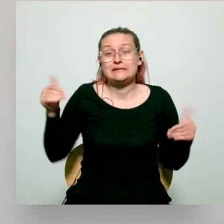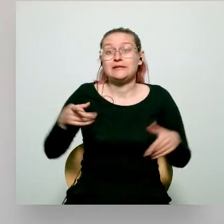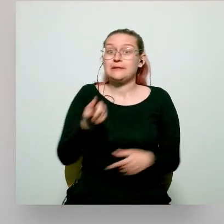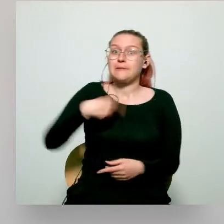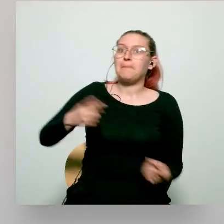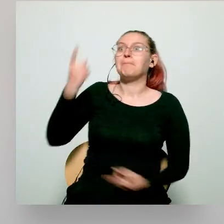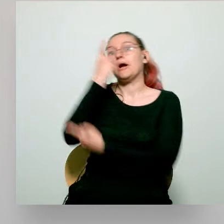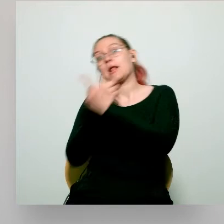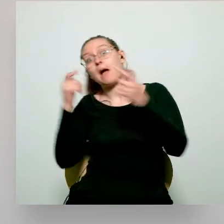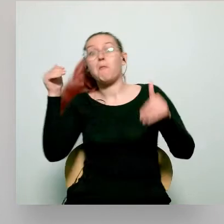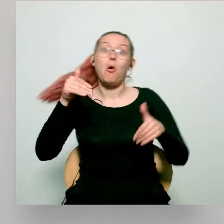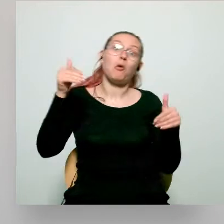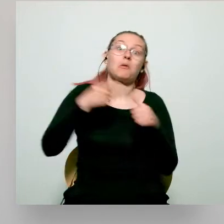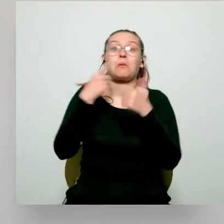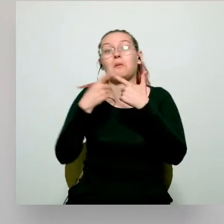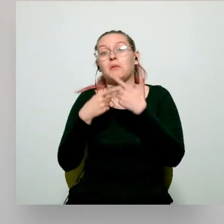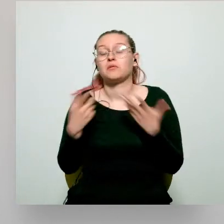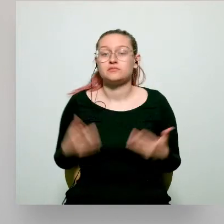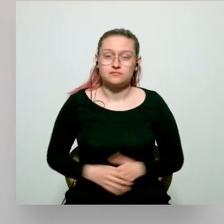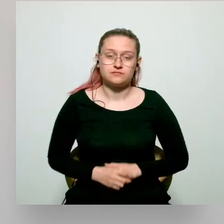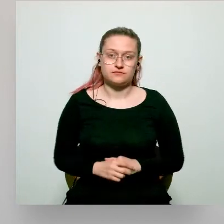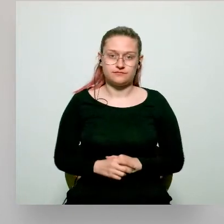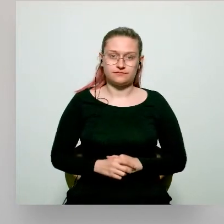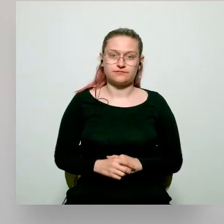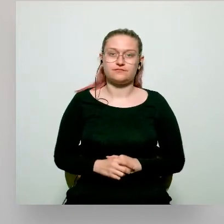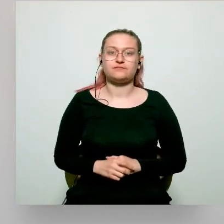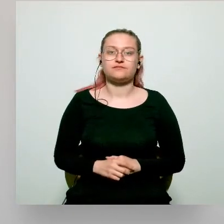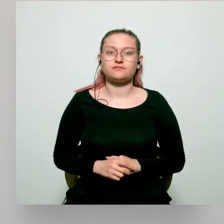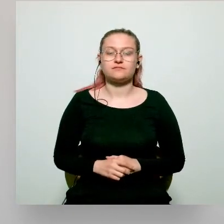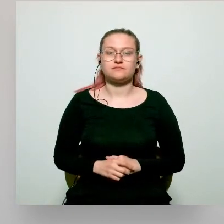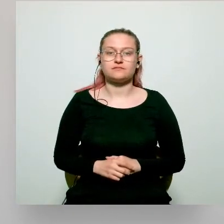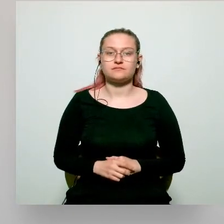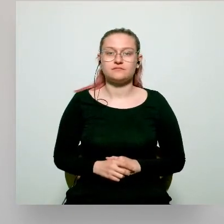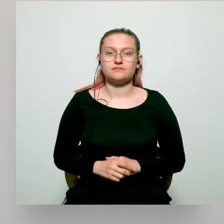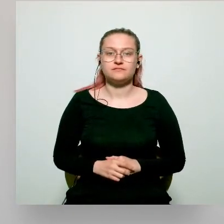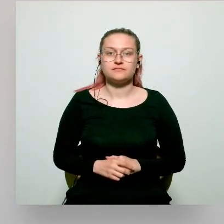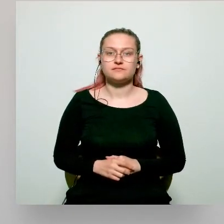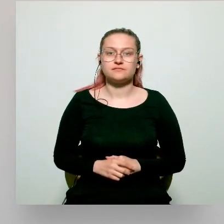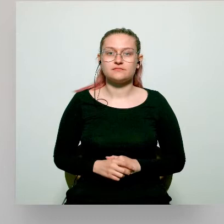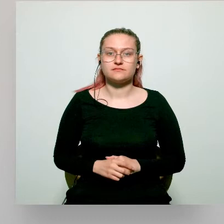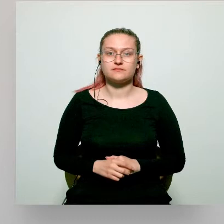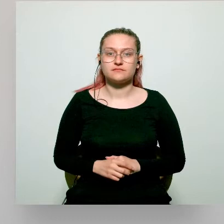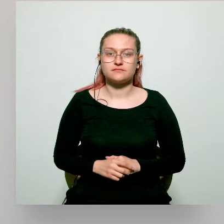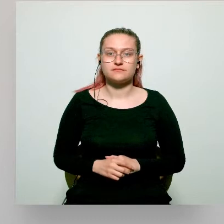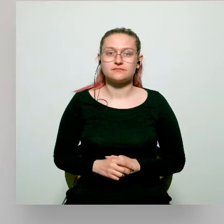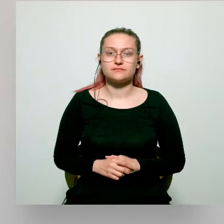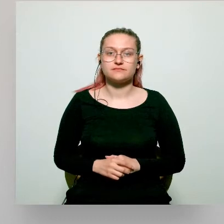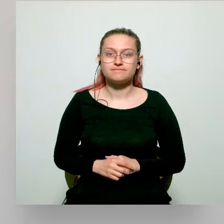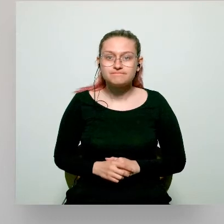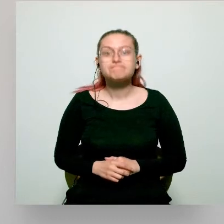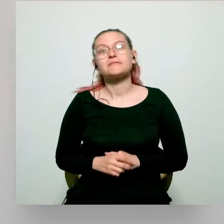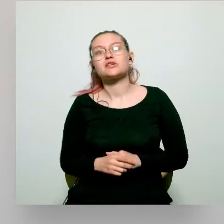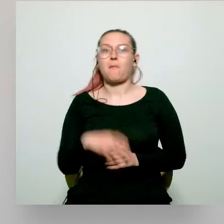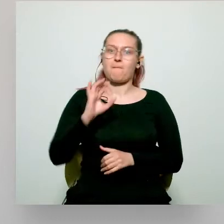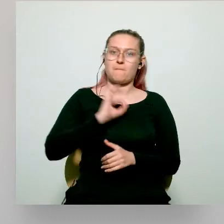powiedziawszy to, by nieco no, zrobić moje poglądy relatywnymi. Oczywiście